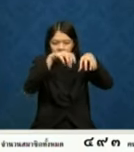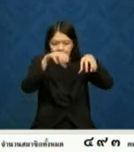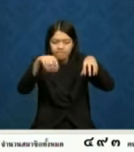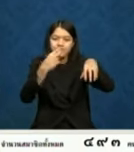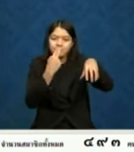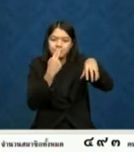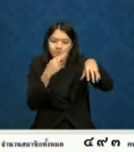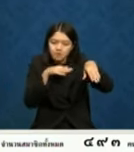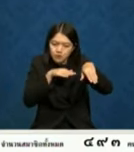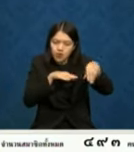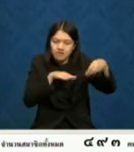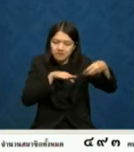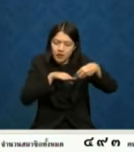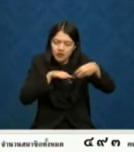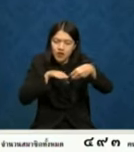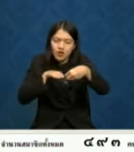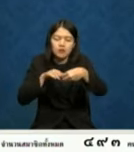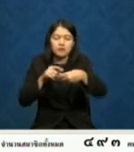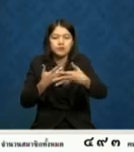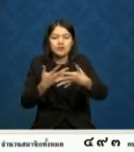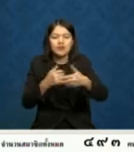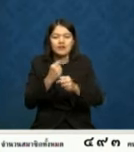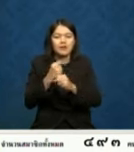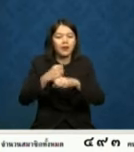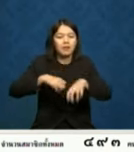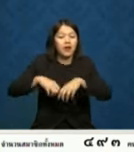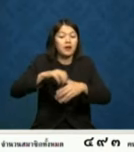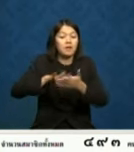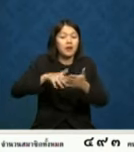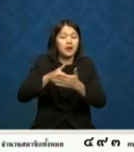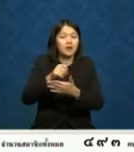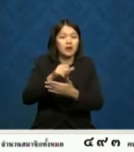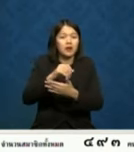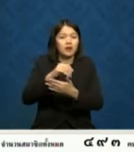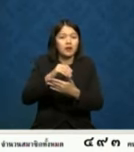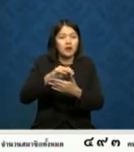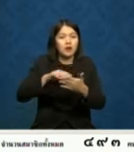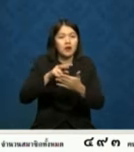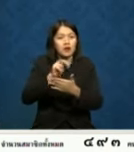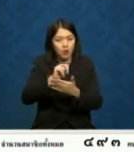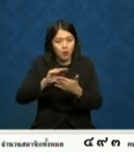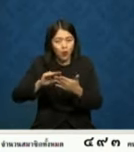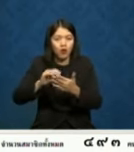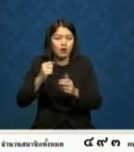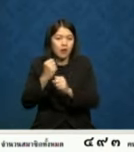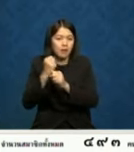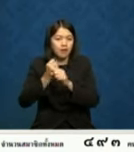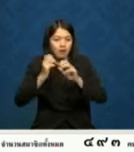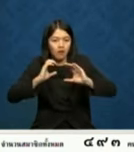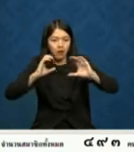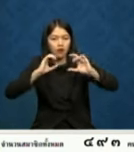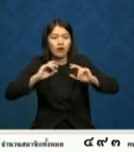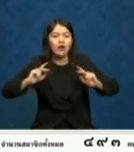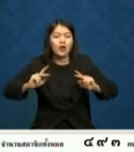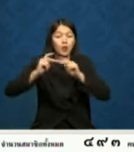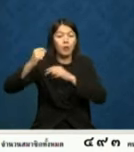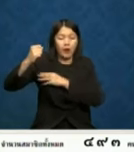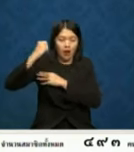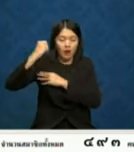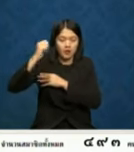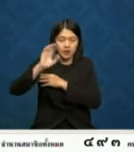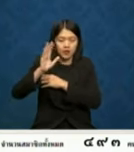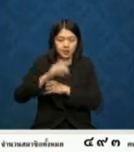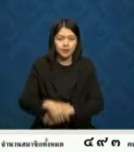ว่าโดยกระบวนการบริหารงานด้านนโยบายของภาครัฐเองไม่ใช่เฉพาะกระทรวงพลังงานนะ